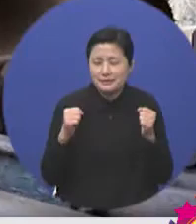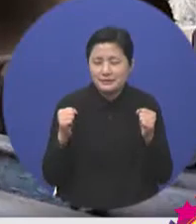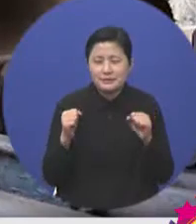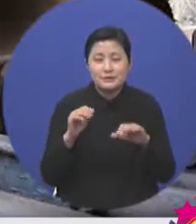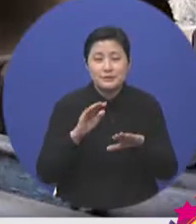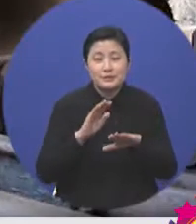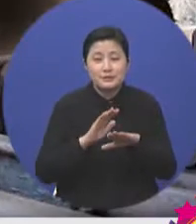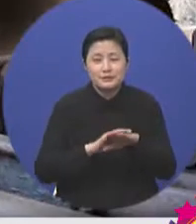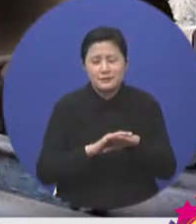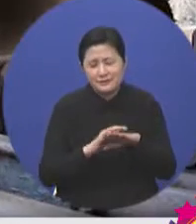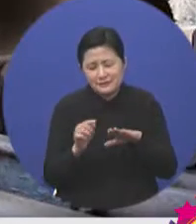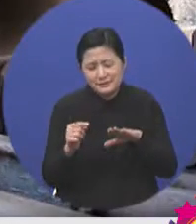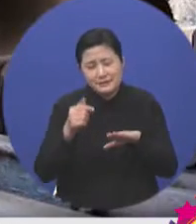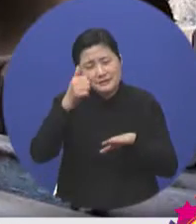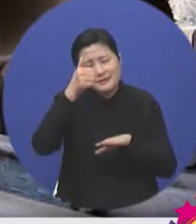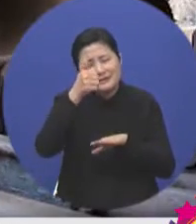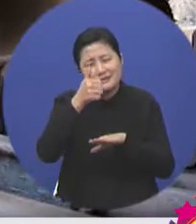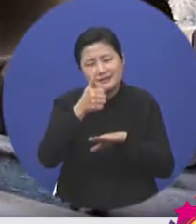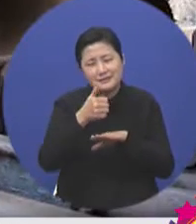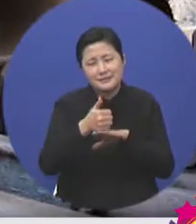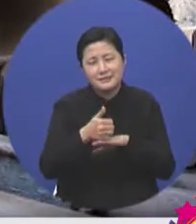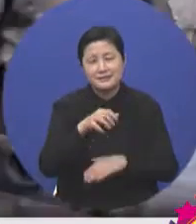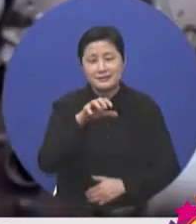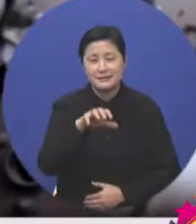시린 손끝에